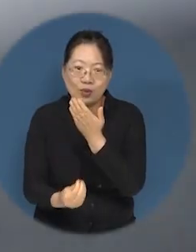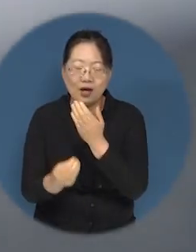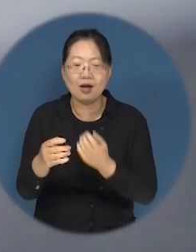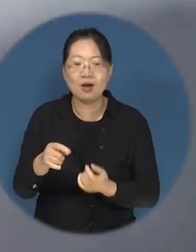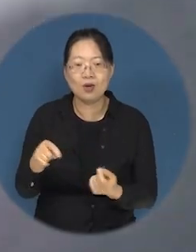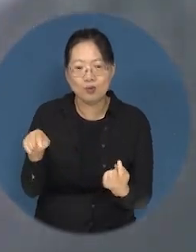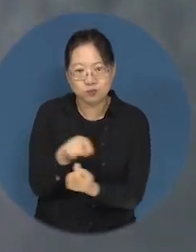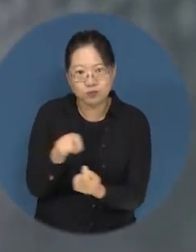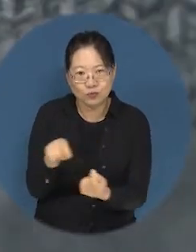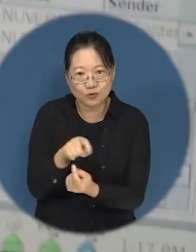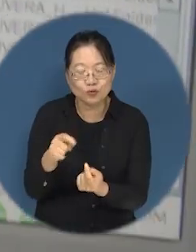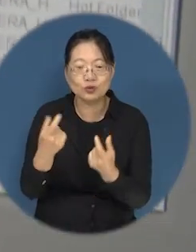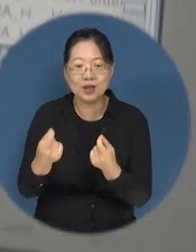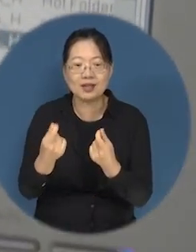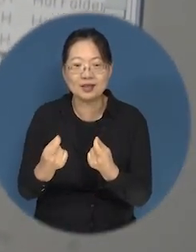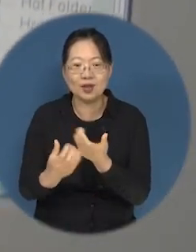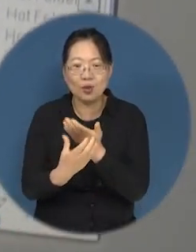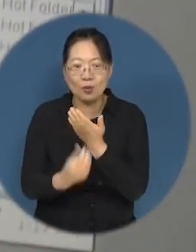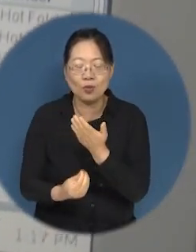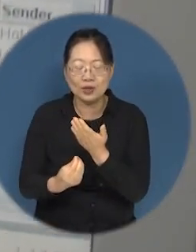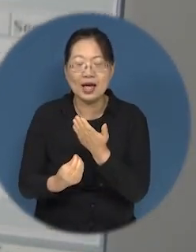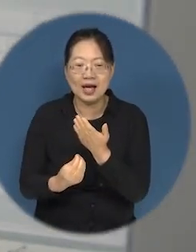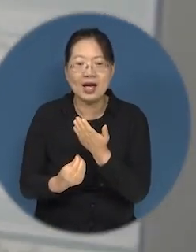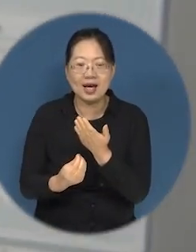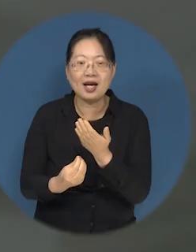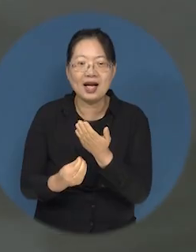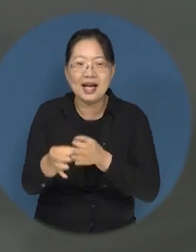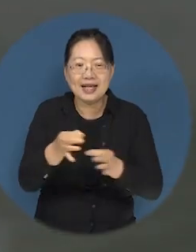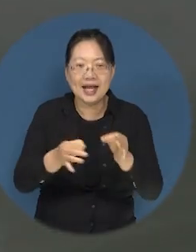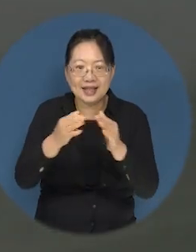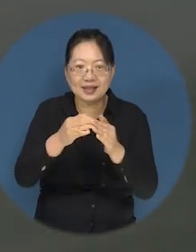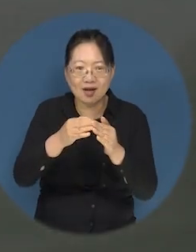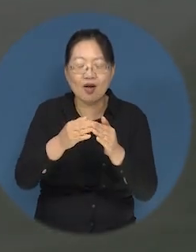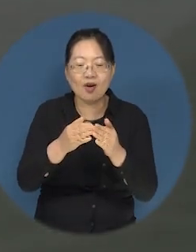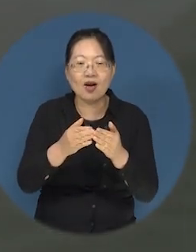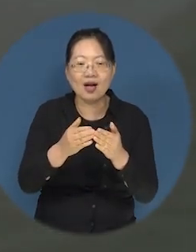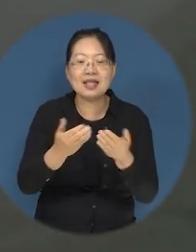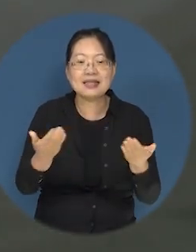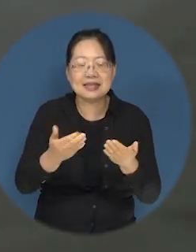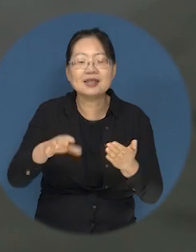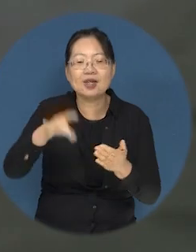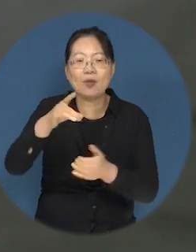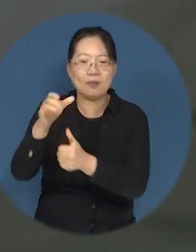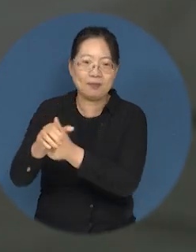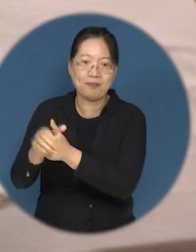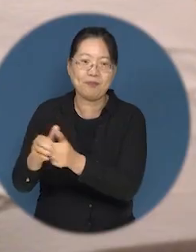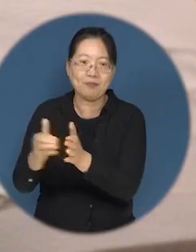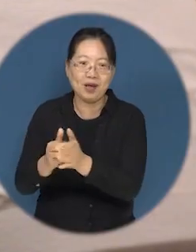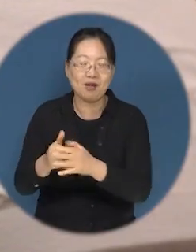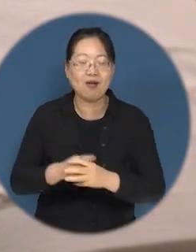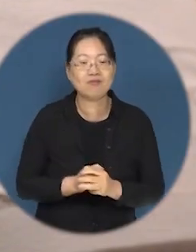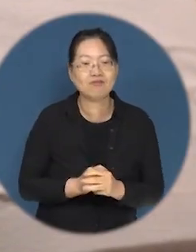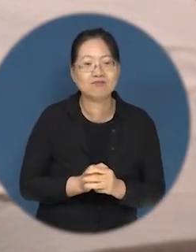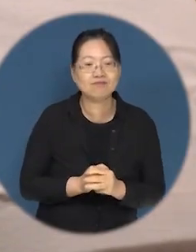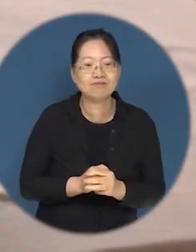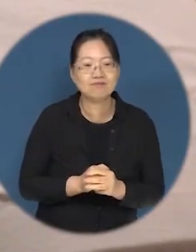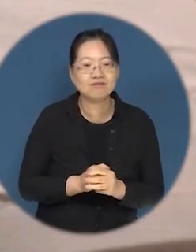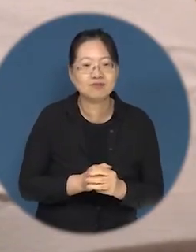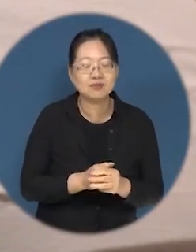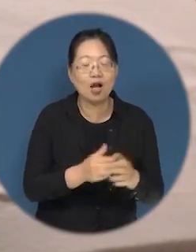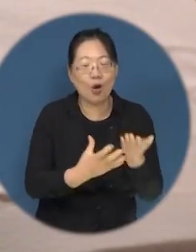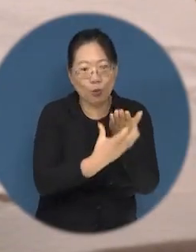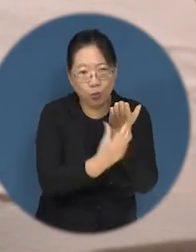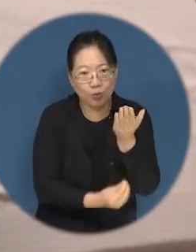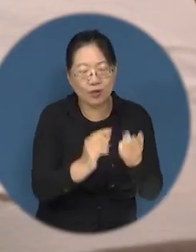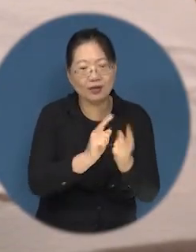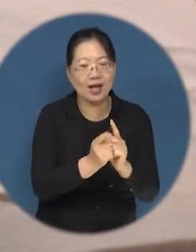프린트 같은 그런 복사집에서 하는 업무를 제일 처음에 그 했었고요. 복사집. 예. 복사를 대행해 주는